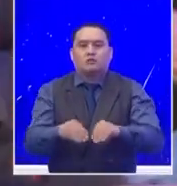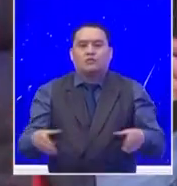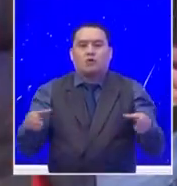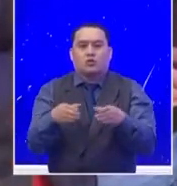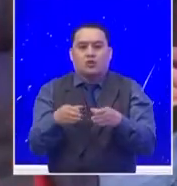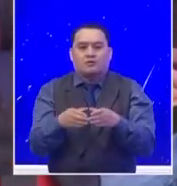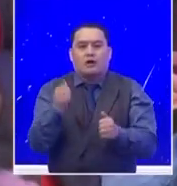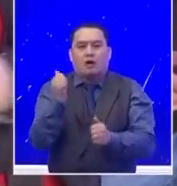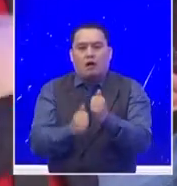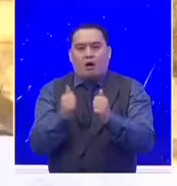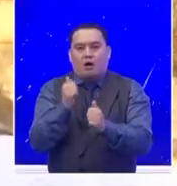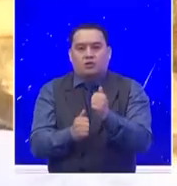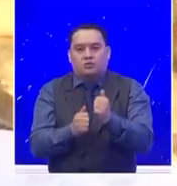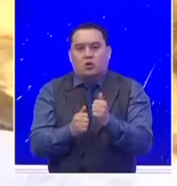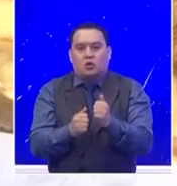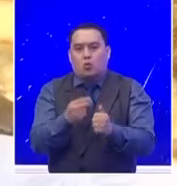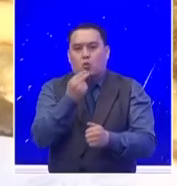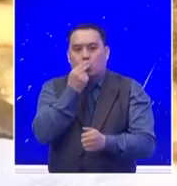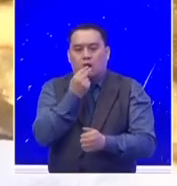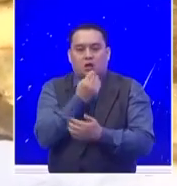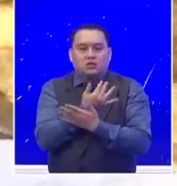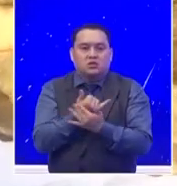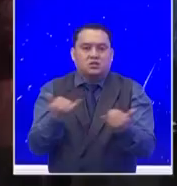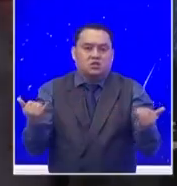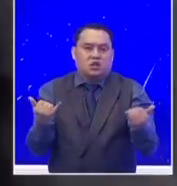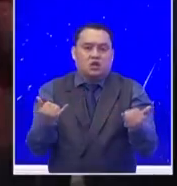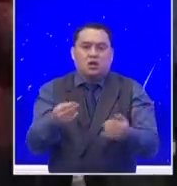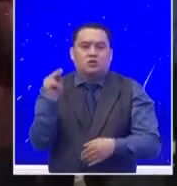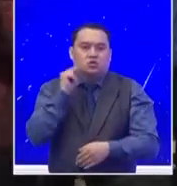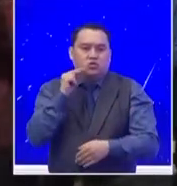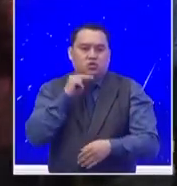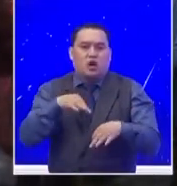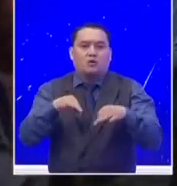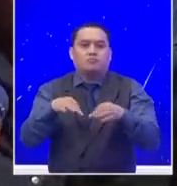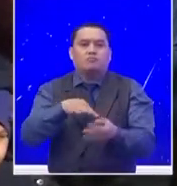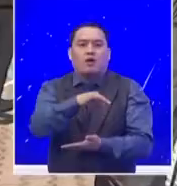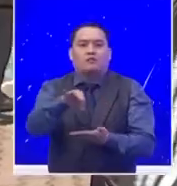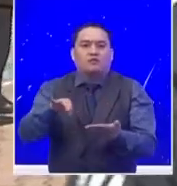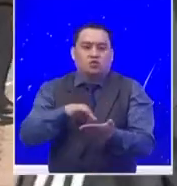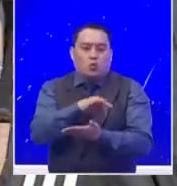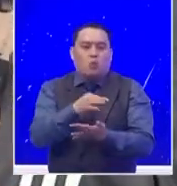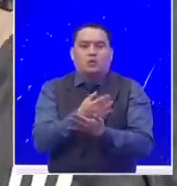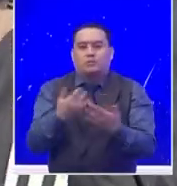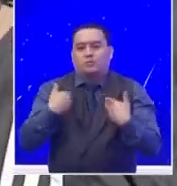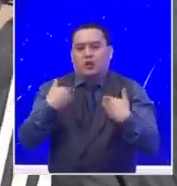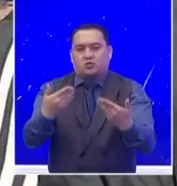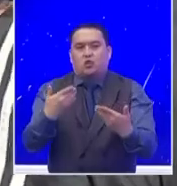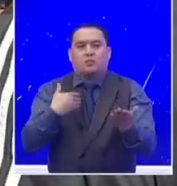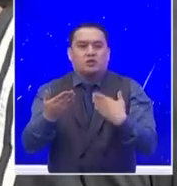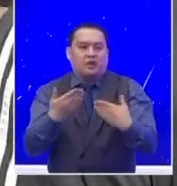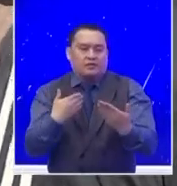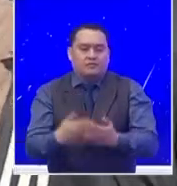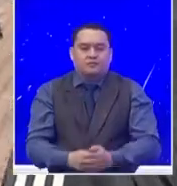учреждений каждый мог отведать различные угощения, попить чай с блинами и не только, и поговорить по душам. Праздник очень интересный,